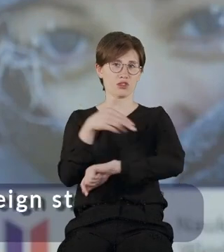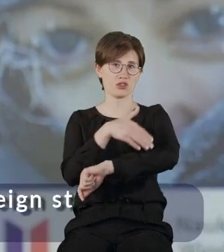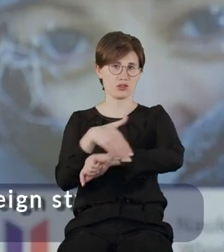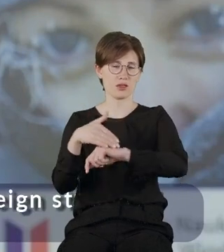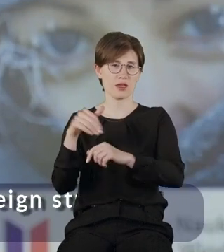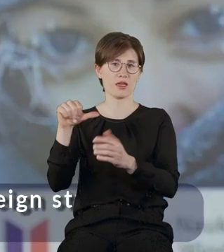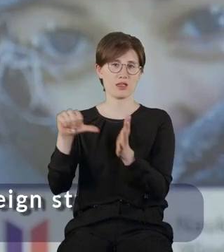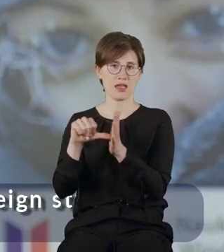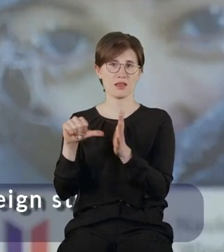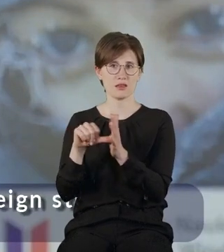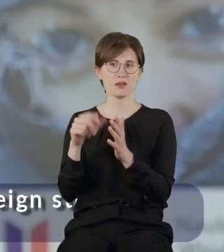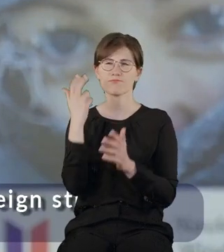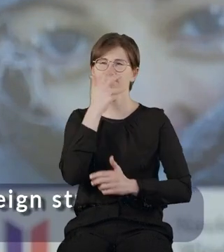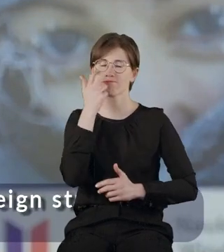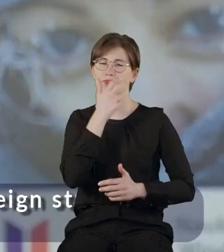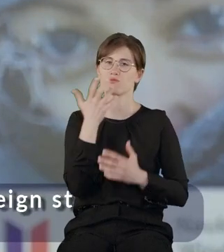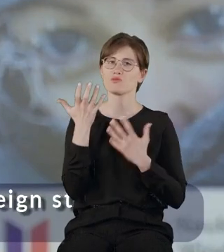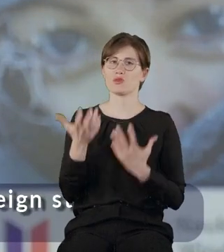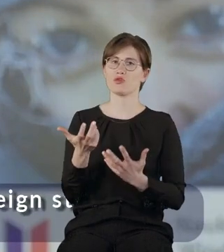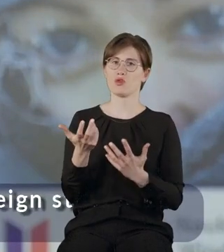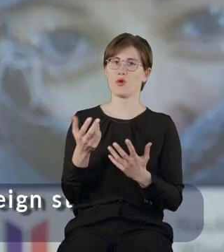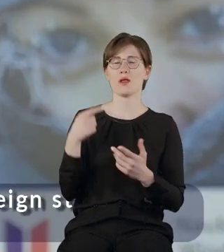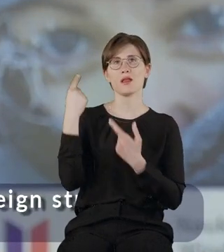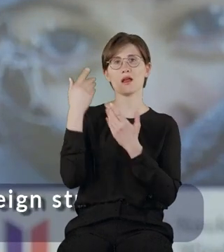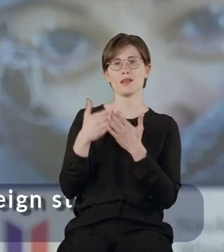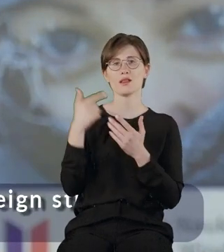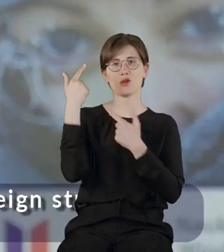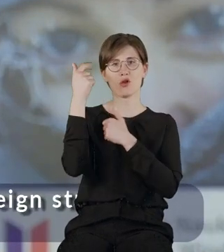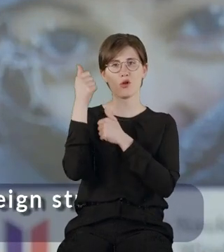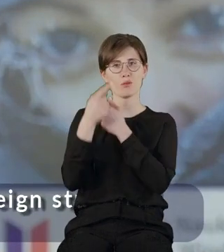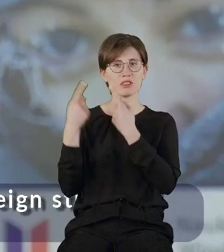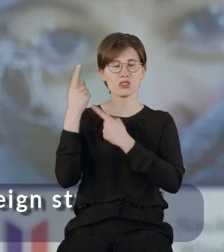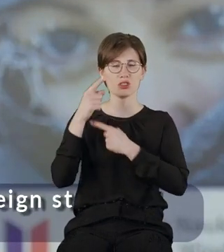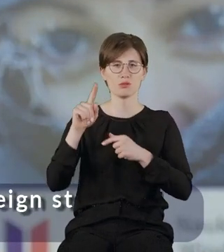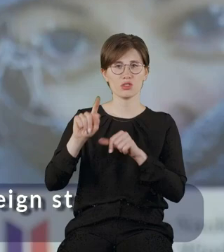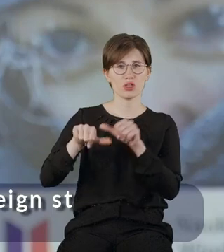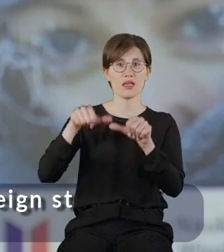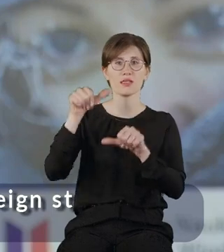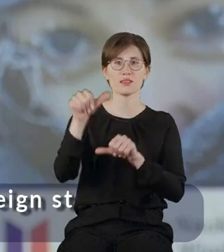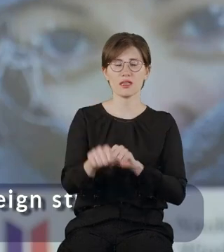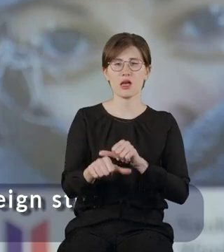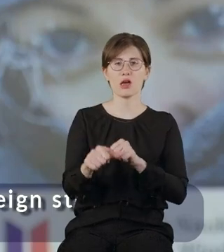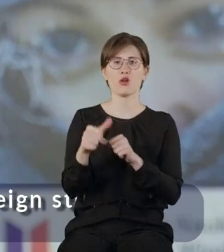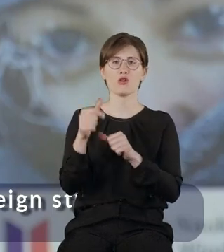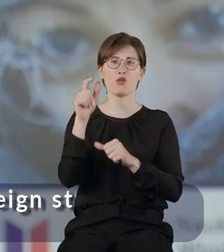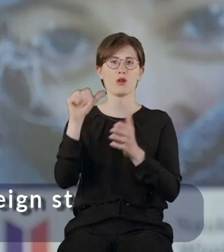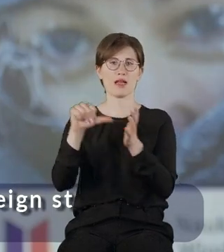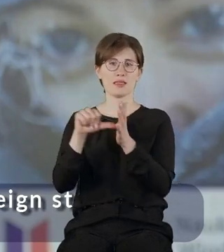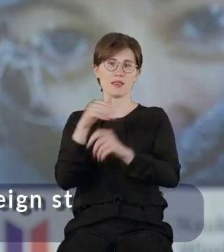sądzimy, że w przyszłym roku ten nabór osób z